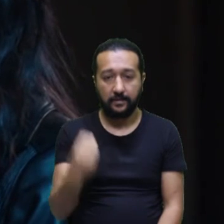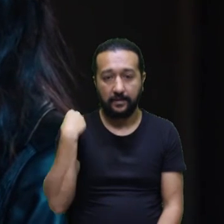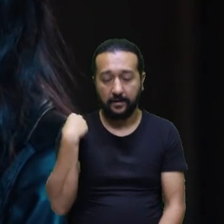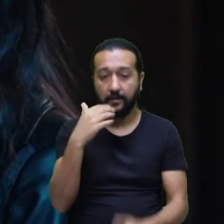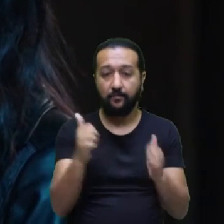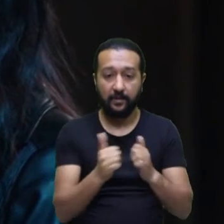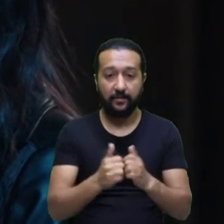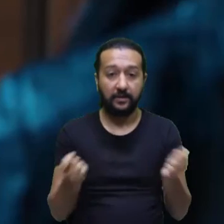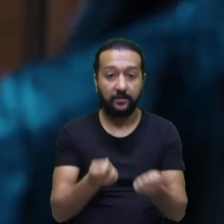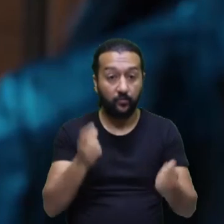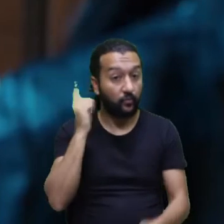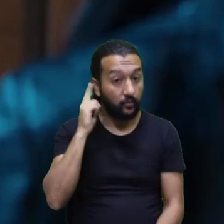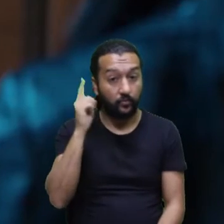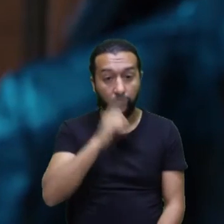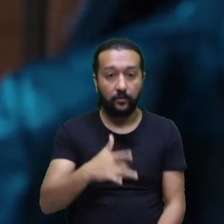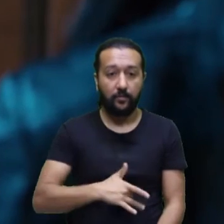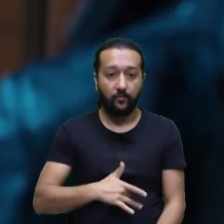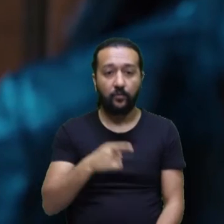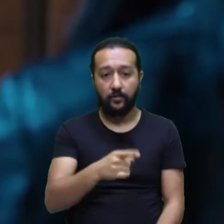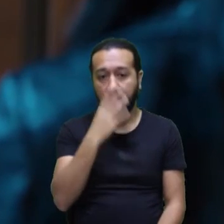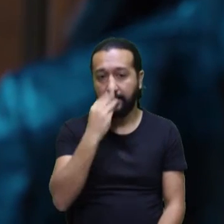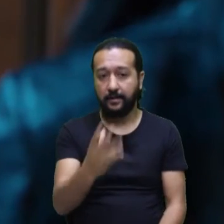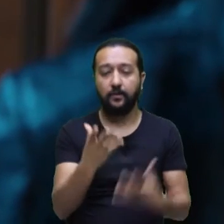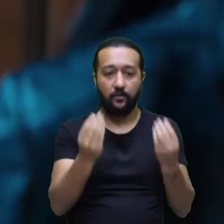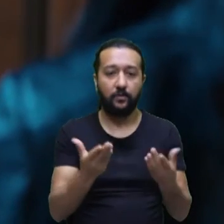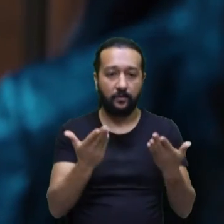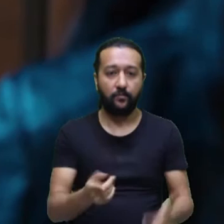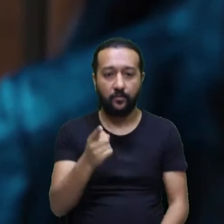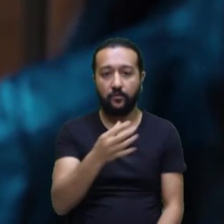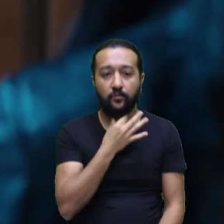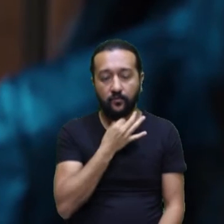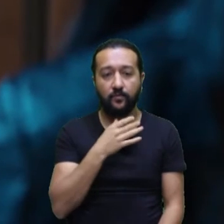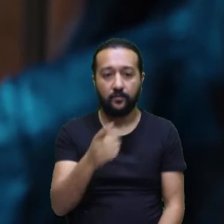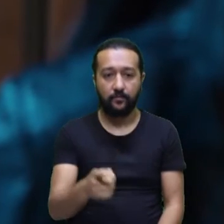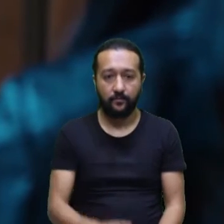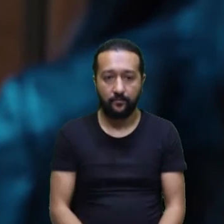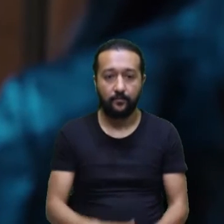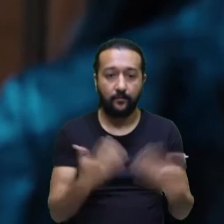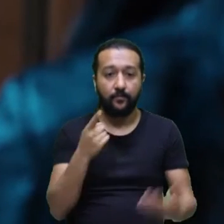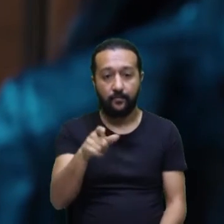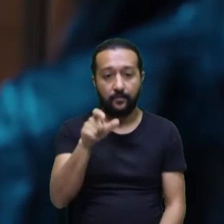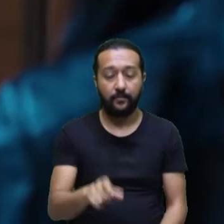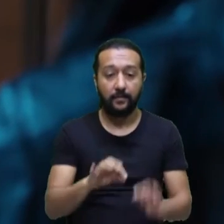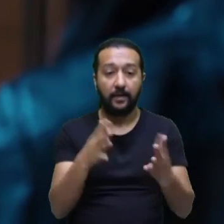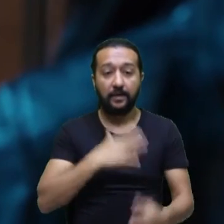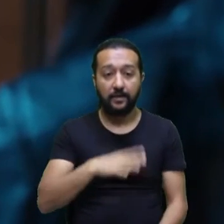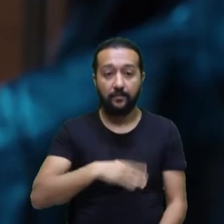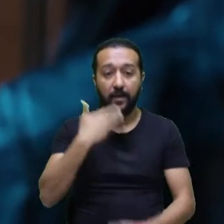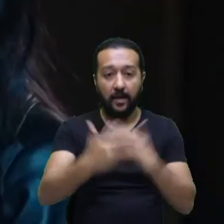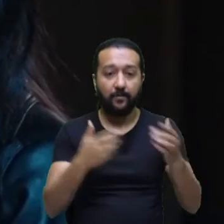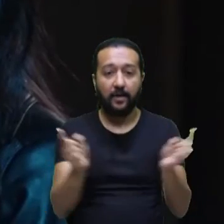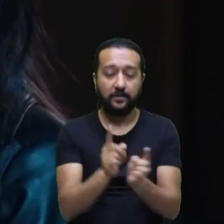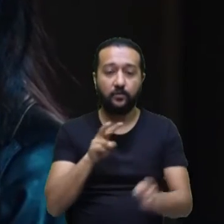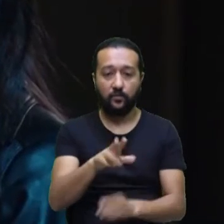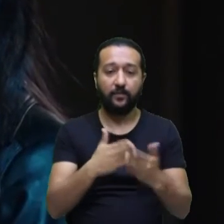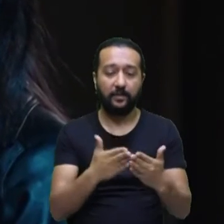Yeniden beraber çalışmaktan duyduğum memnuniyetin bir sembolü olarak kabul et lütfen. Ha bir de senden ne istediğimi anlatmanın en kısa